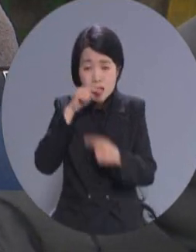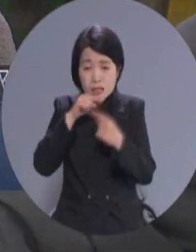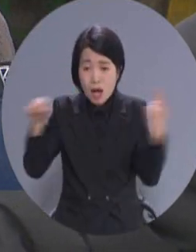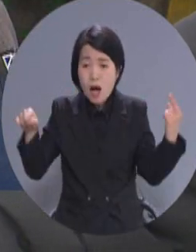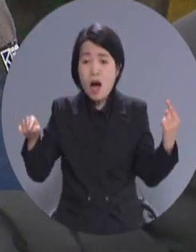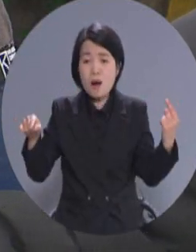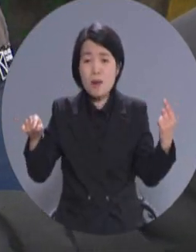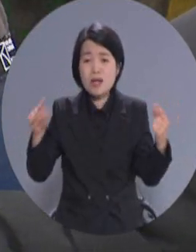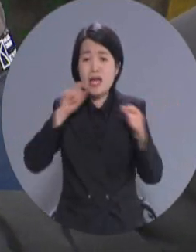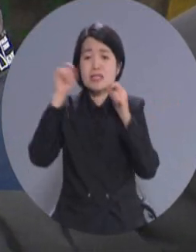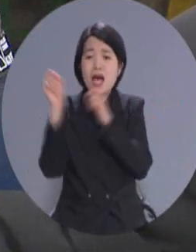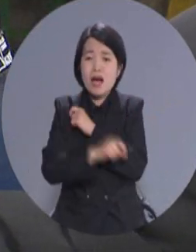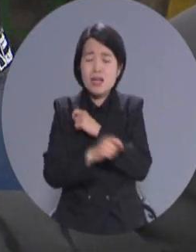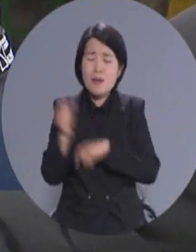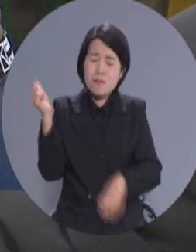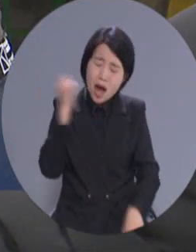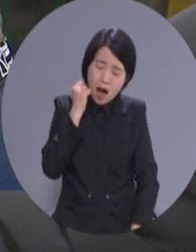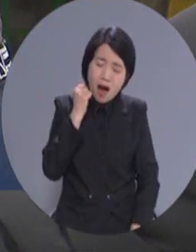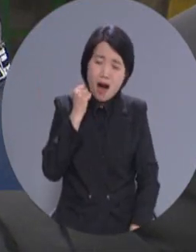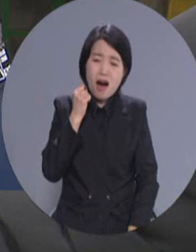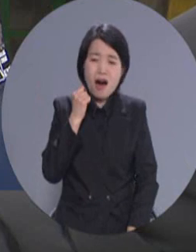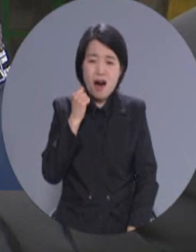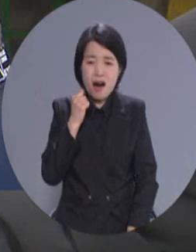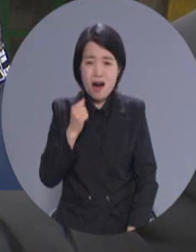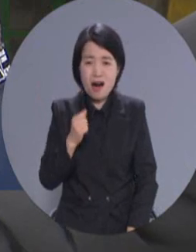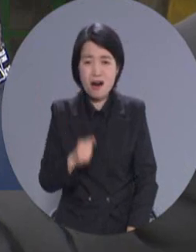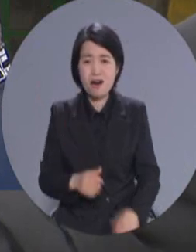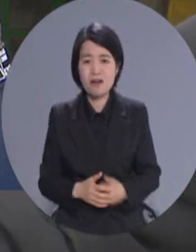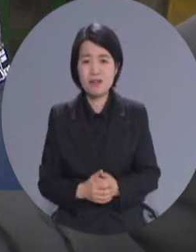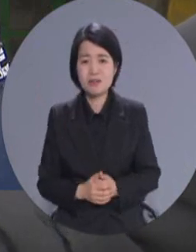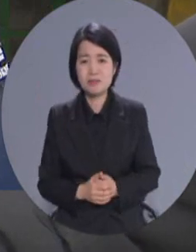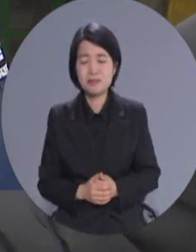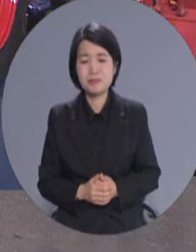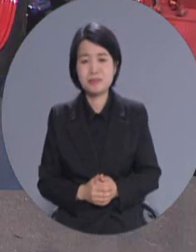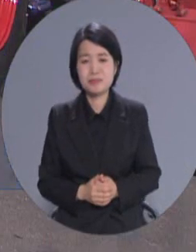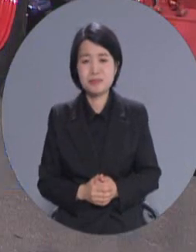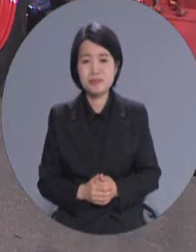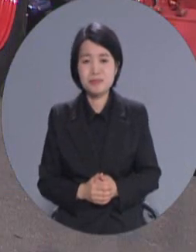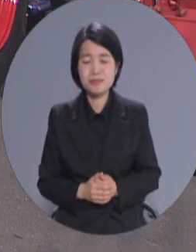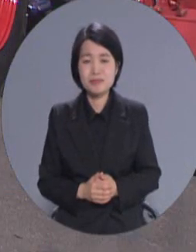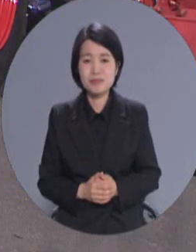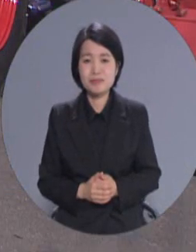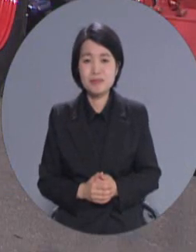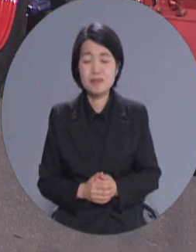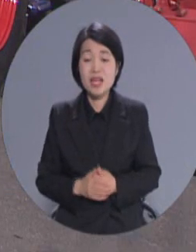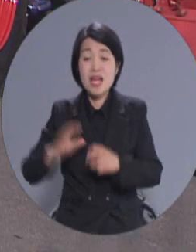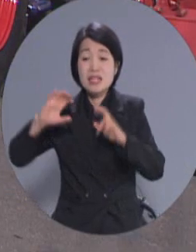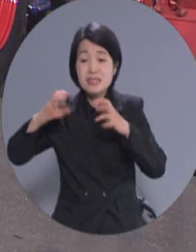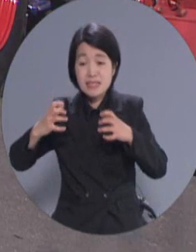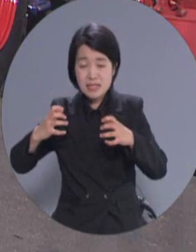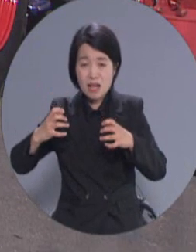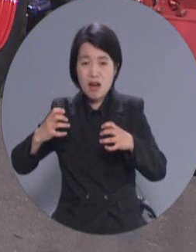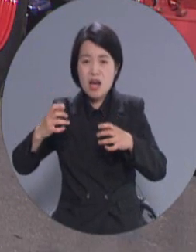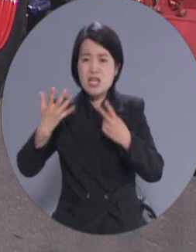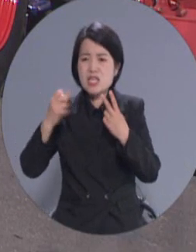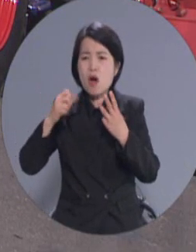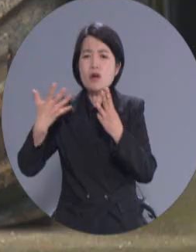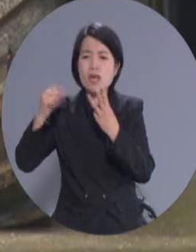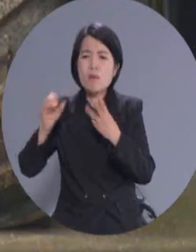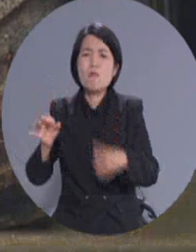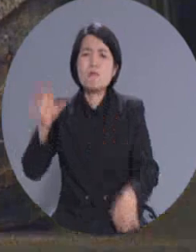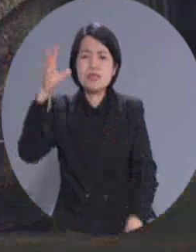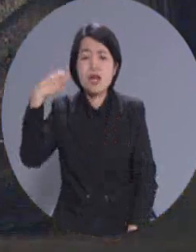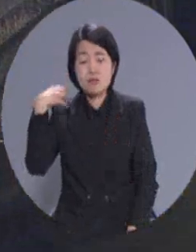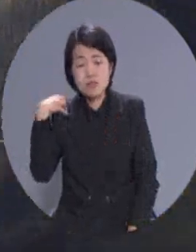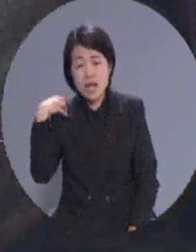거래를 하는데 이런 신종 사기가 이렇게 있을지는 꿈에도 생각을 못했어요. 대형 트랙터의 경우 2억에서 3억 원에 달하는